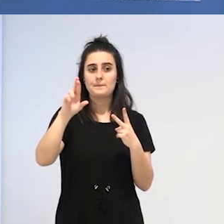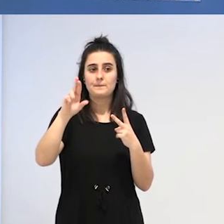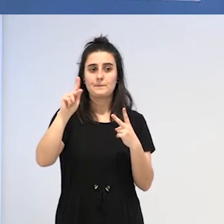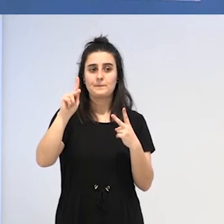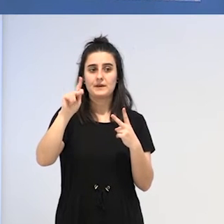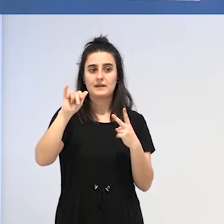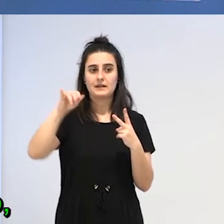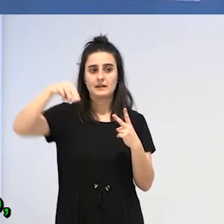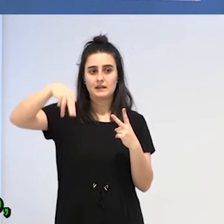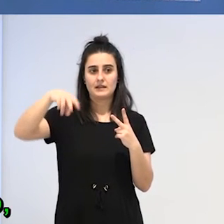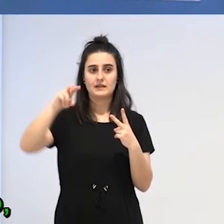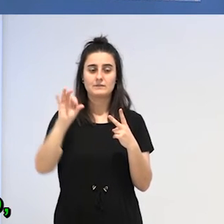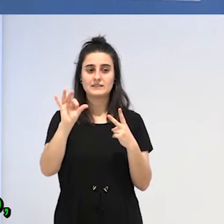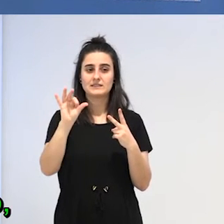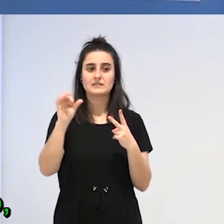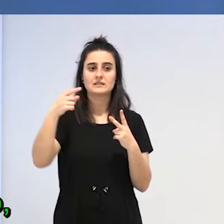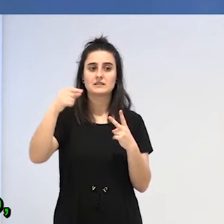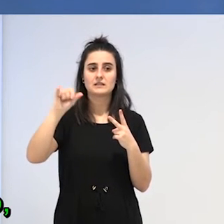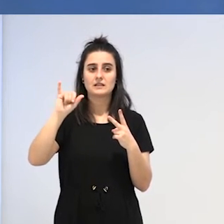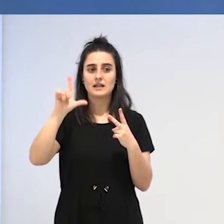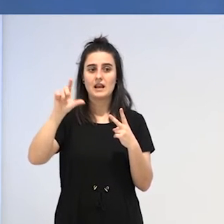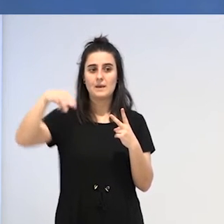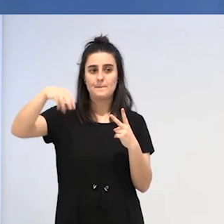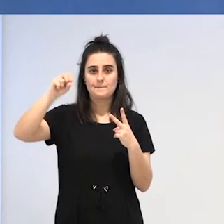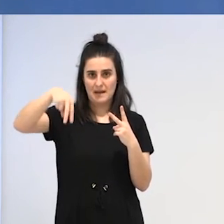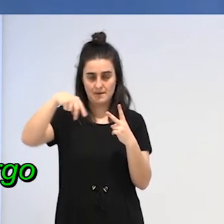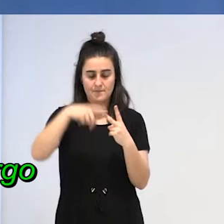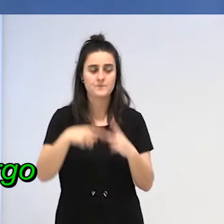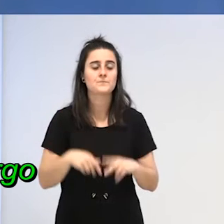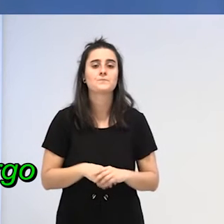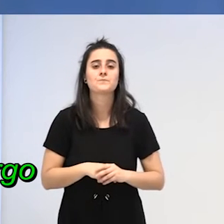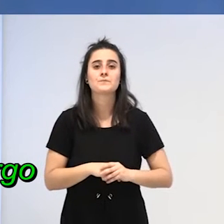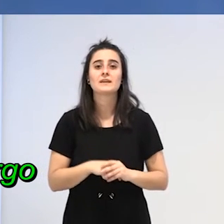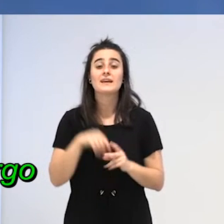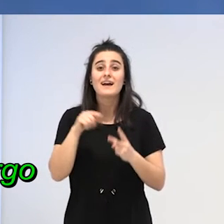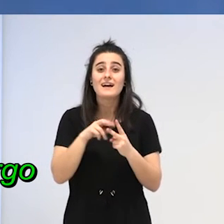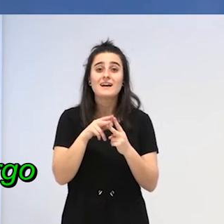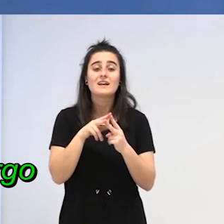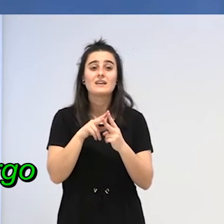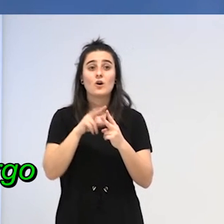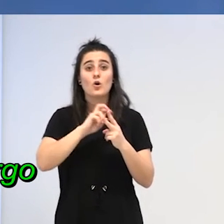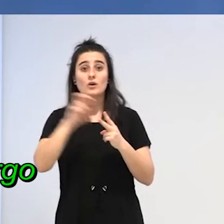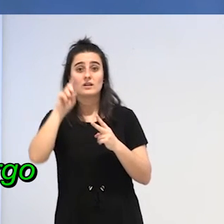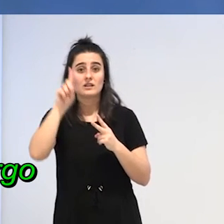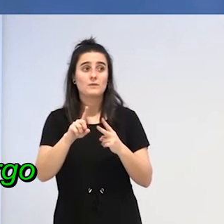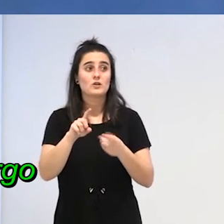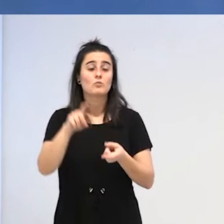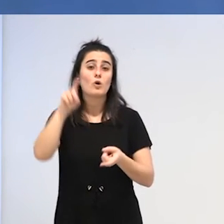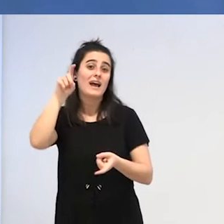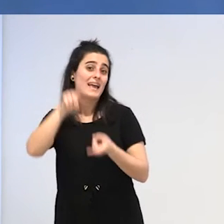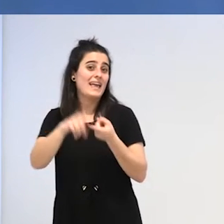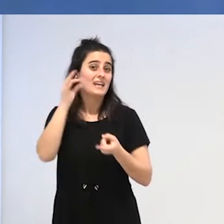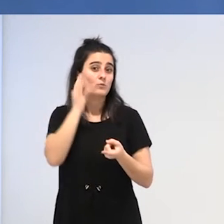Eta, astapenekin amaitzeko, Se fabrican esposas por encargo y otros